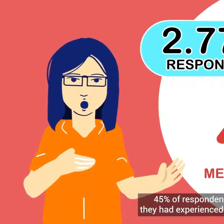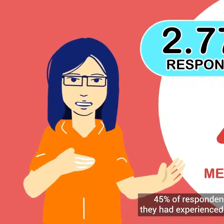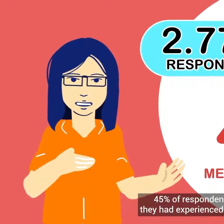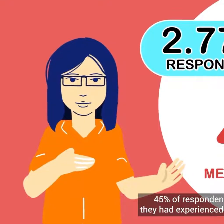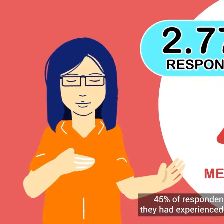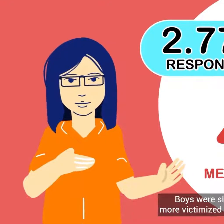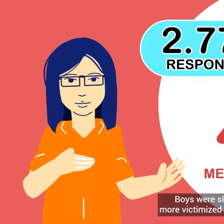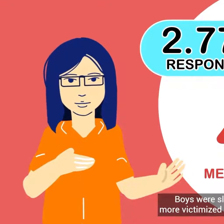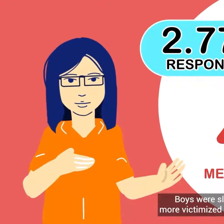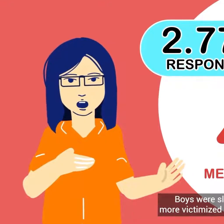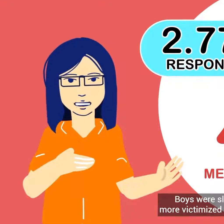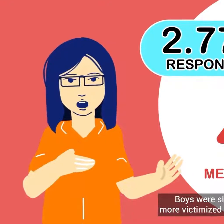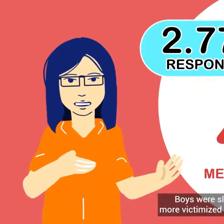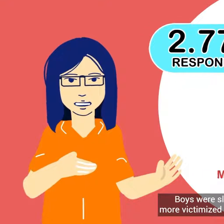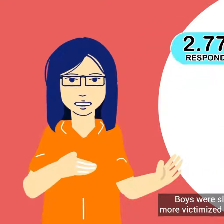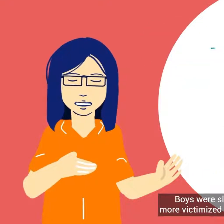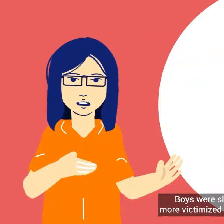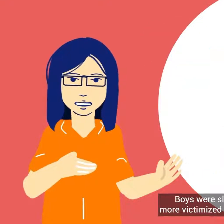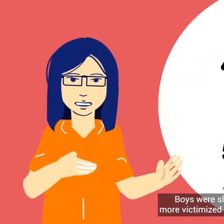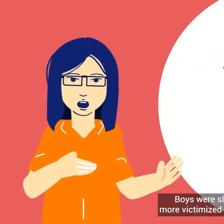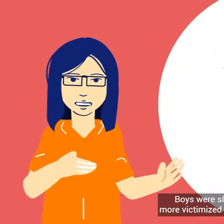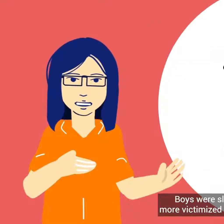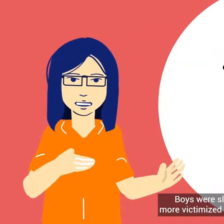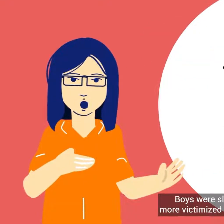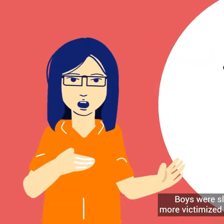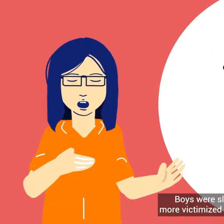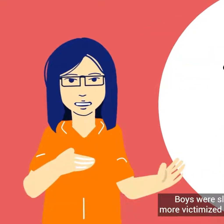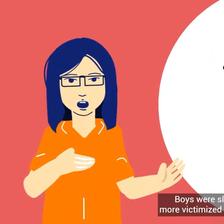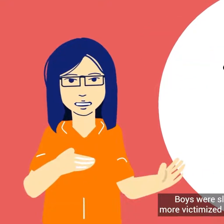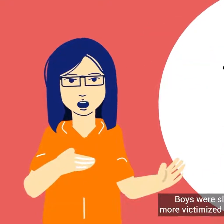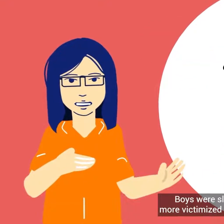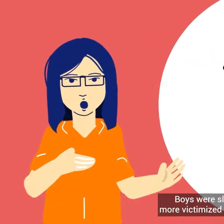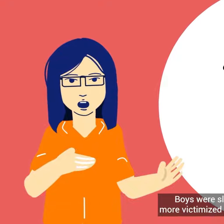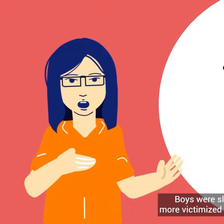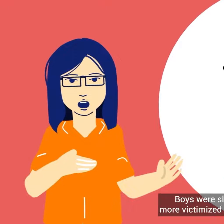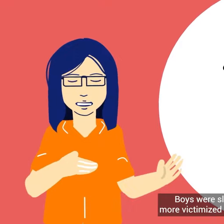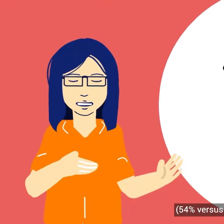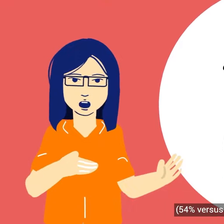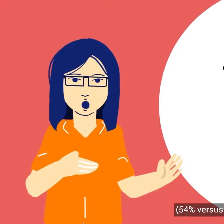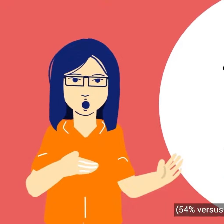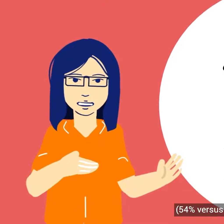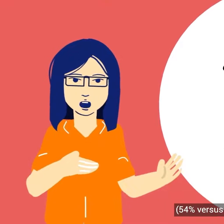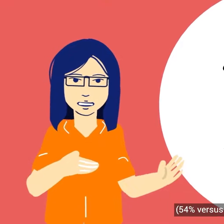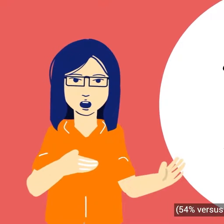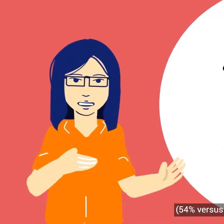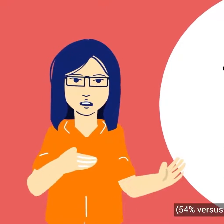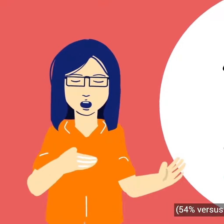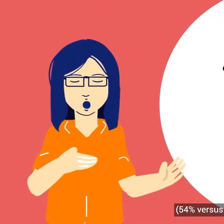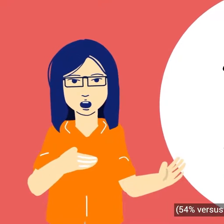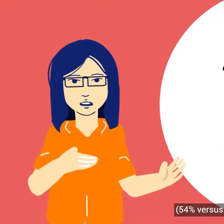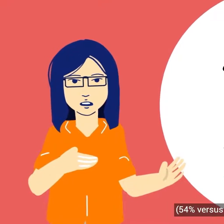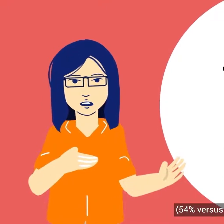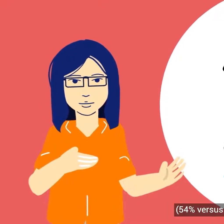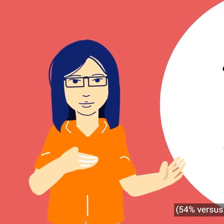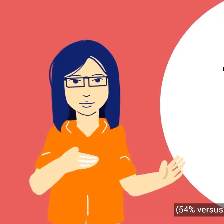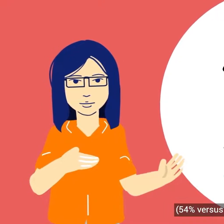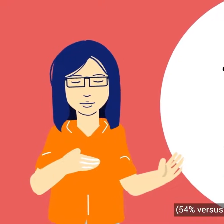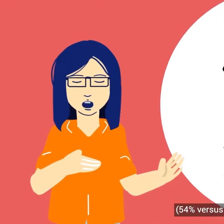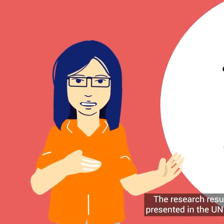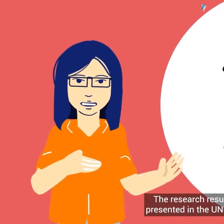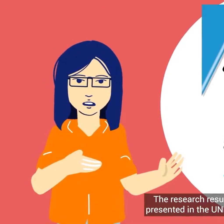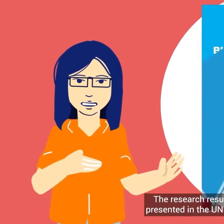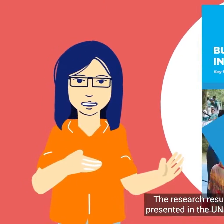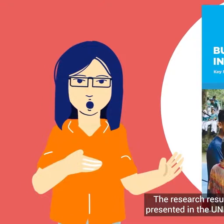mengalami bullying. Anak laki-laki sedikit lebih tinggi yang menjadi korban dibanding anak perempuan, 54% dibanding